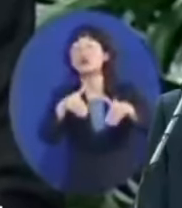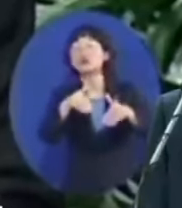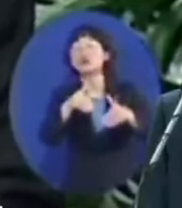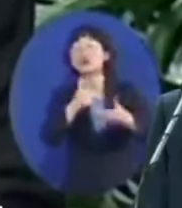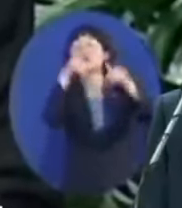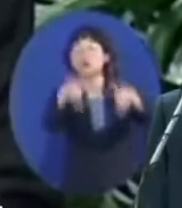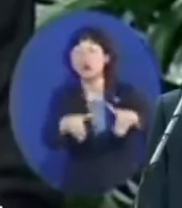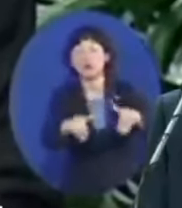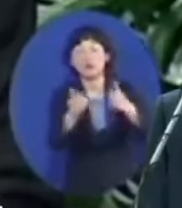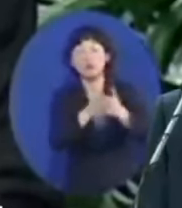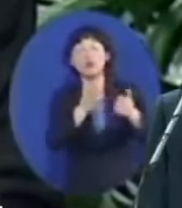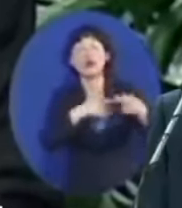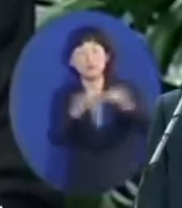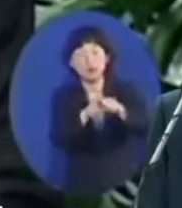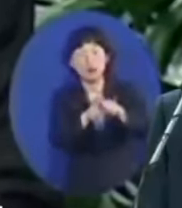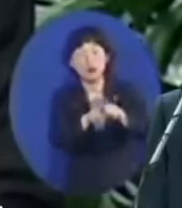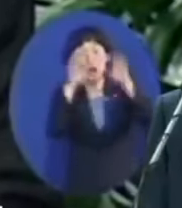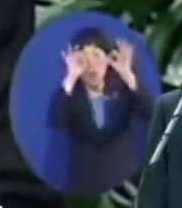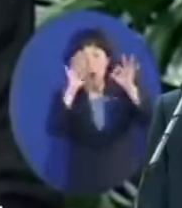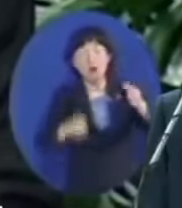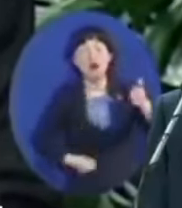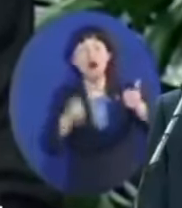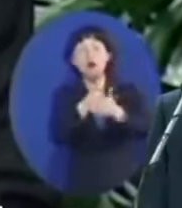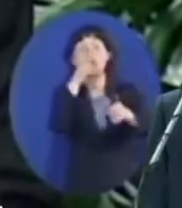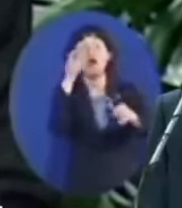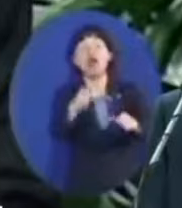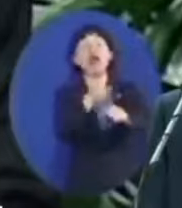나와 같이 함으로 나를 바라보고 강하고 담대하라.